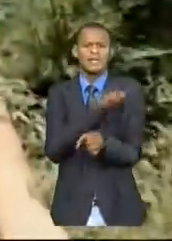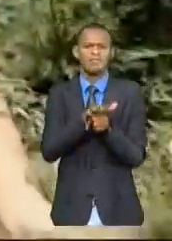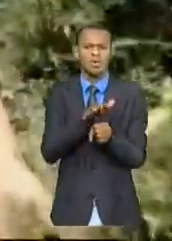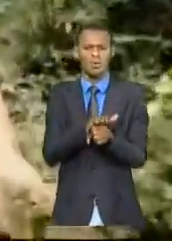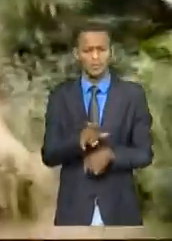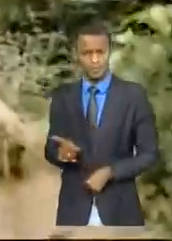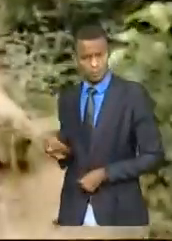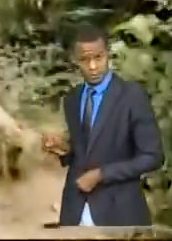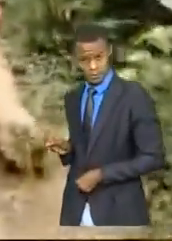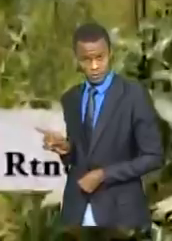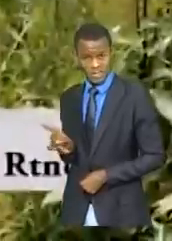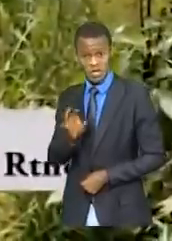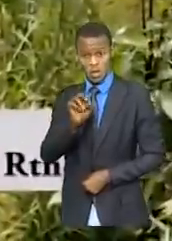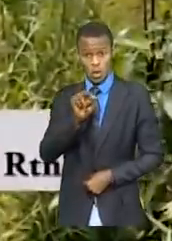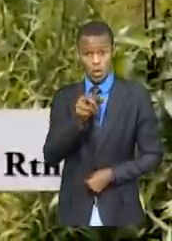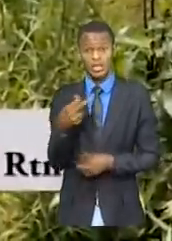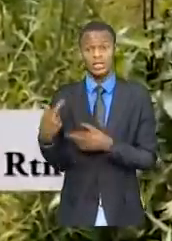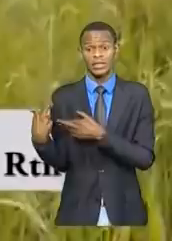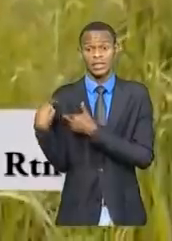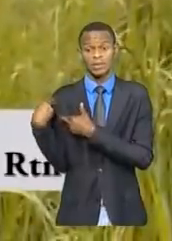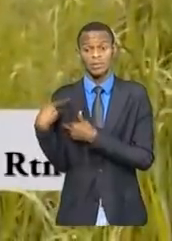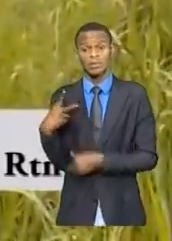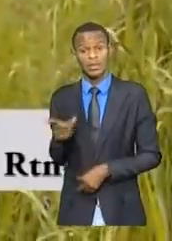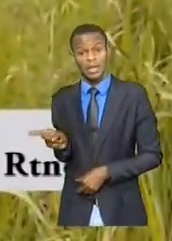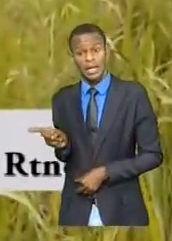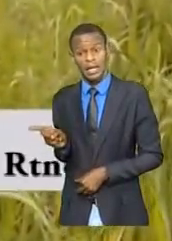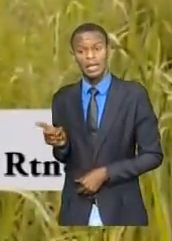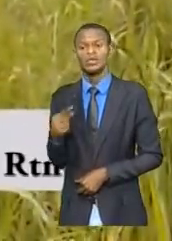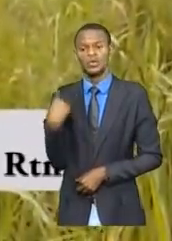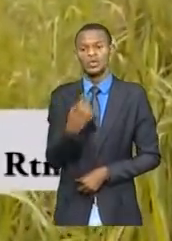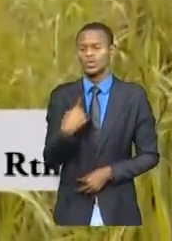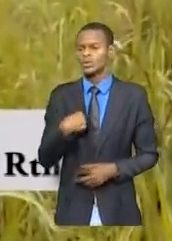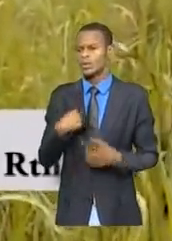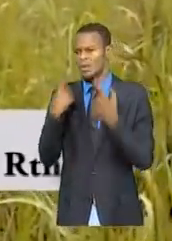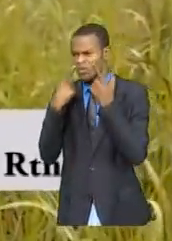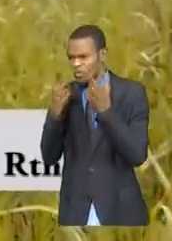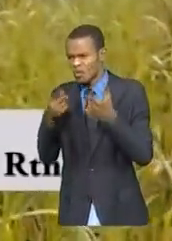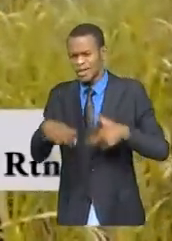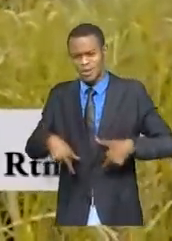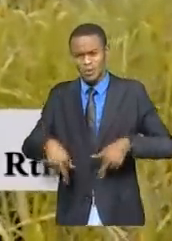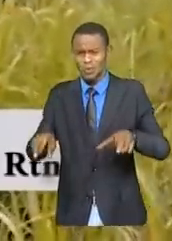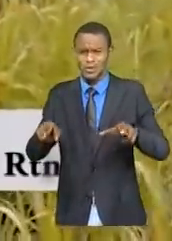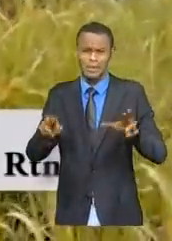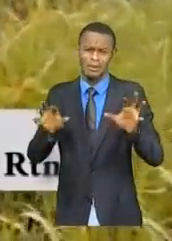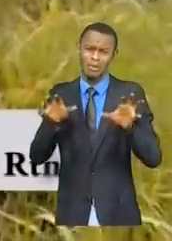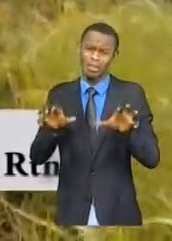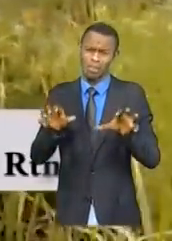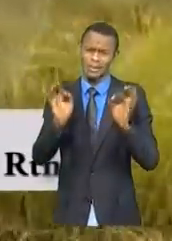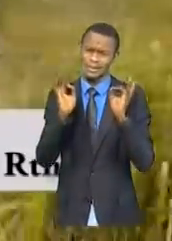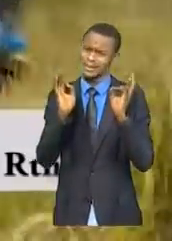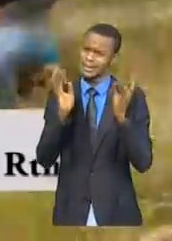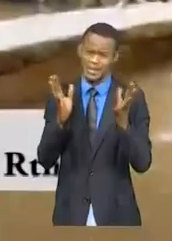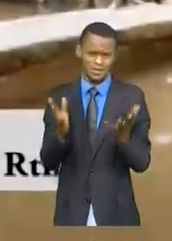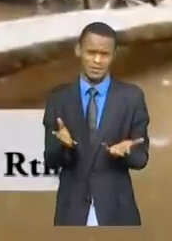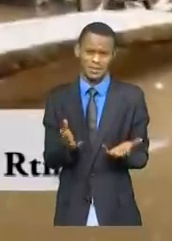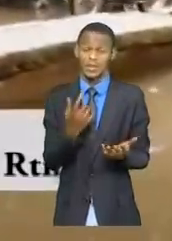de l'ONG Yamed. C'est l'état de dégradation très avancé des routes de dessertes agricoles de cette partie de la province du Maïndombé. Il faut